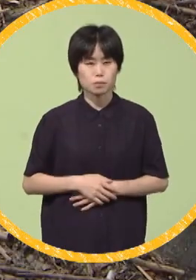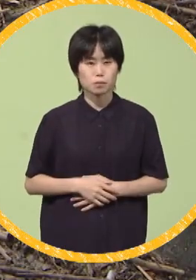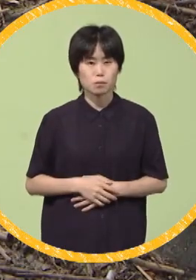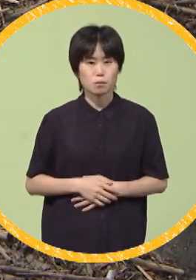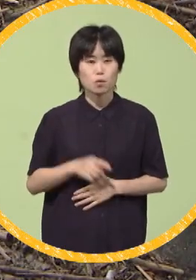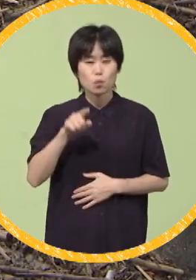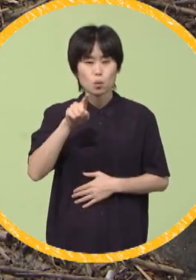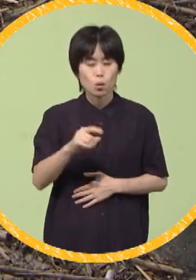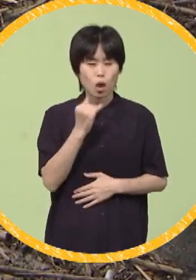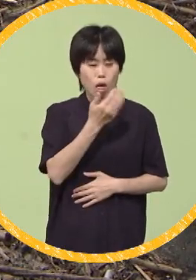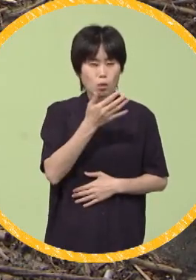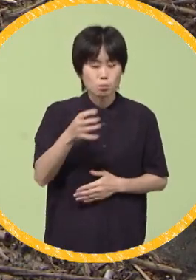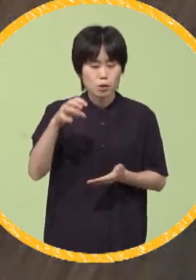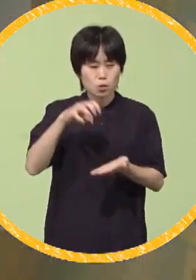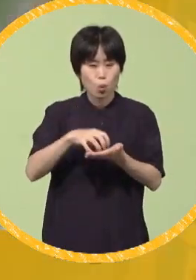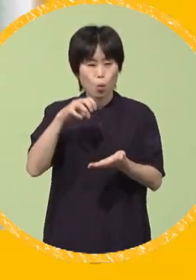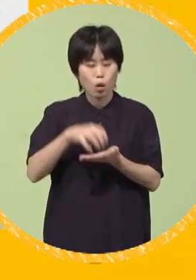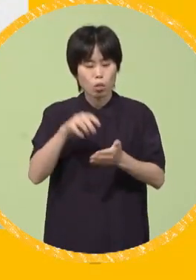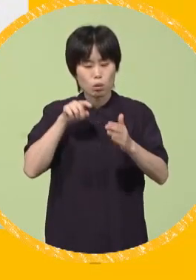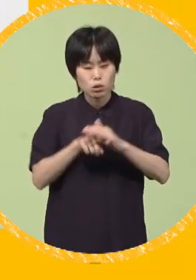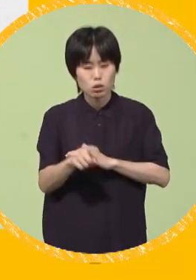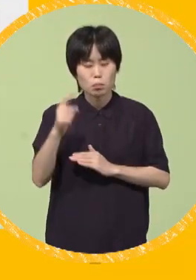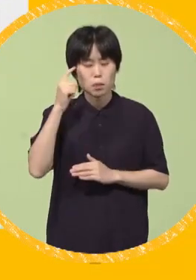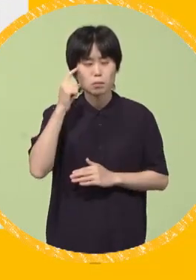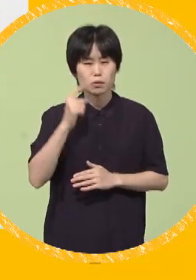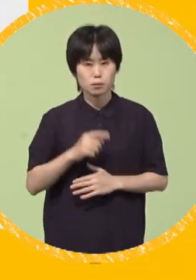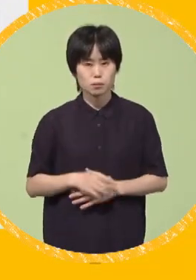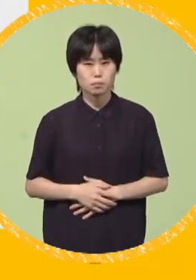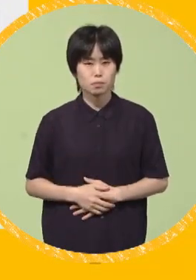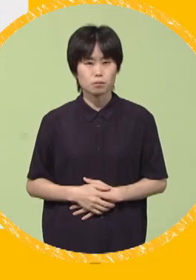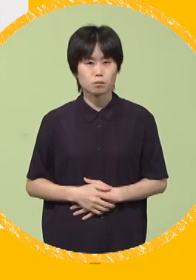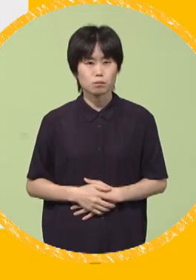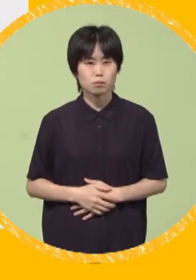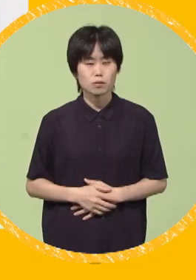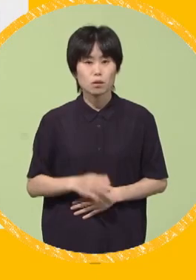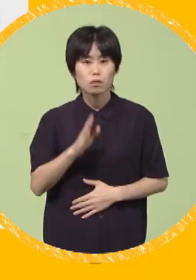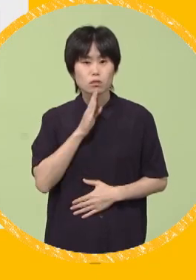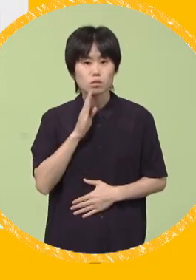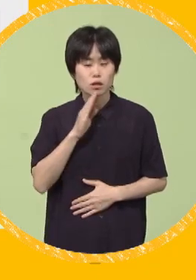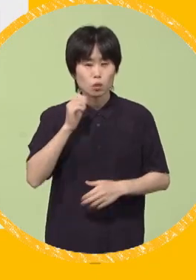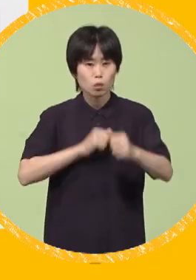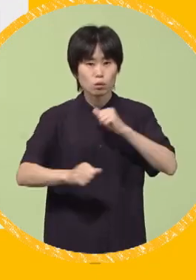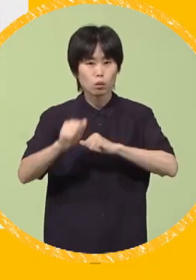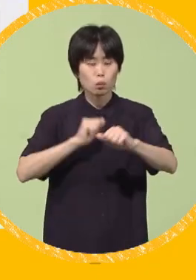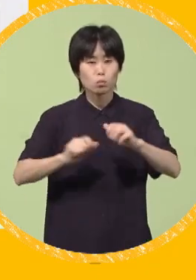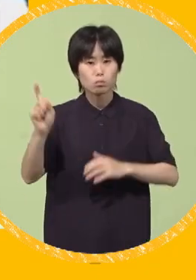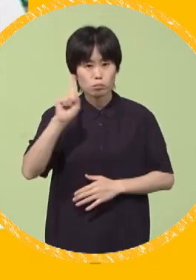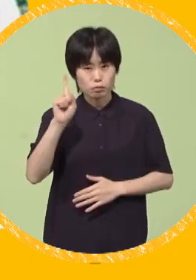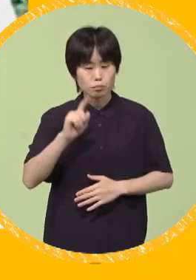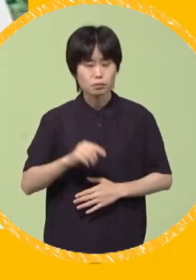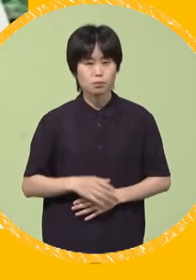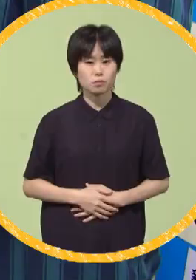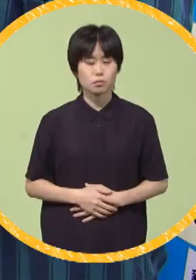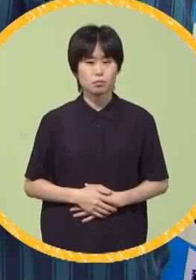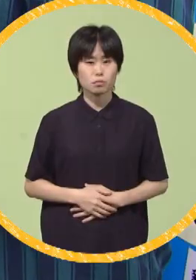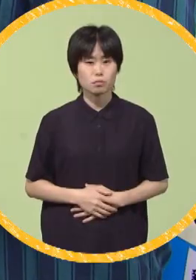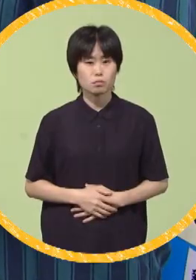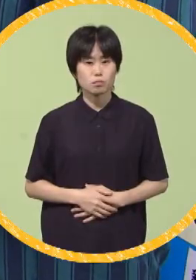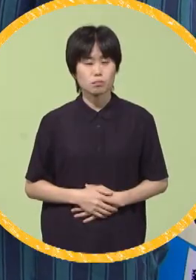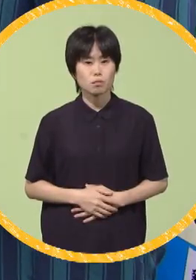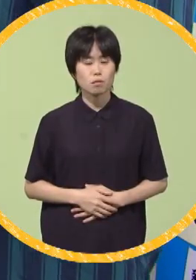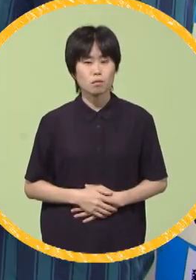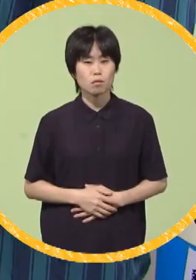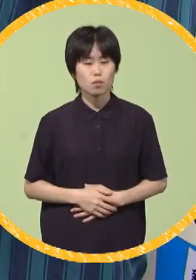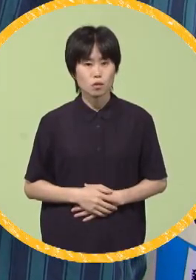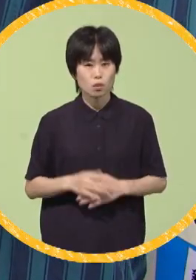ものが海の汚染の原因の一つになっています。 いや、なるほどね。でも実際どういった取り組みをされてるんですかね。 神奈川プラゴミ